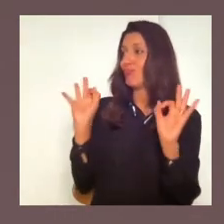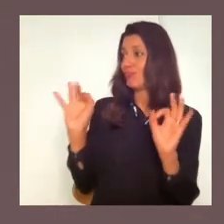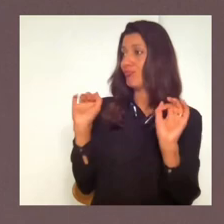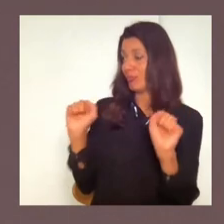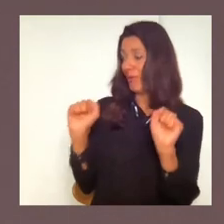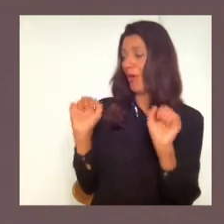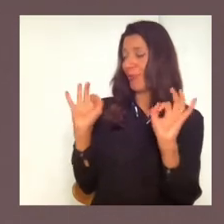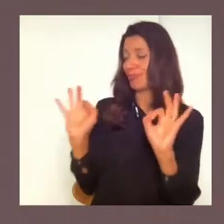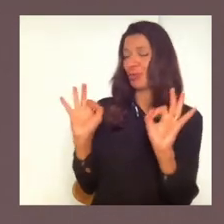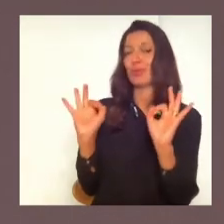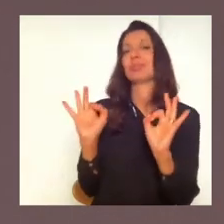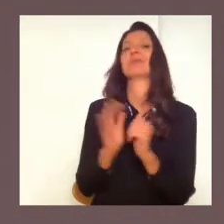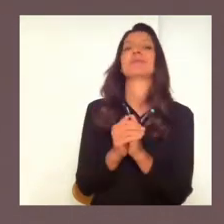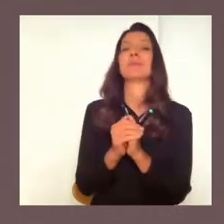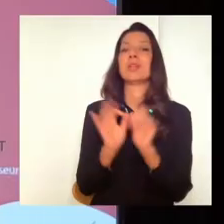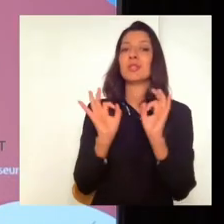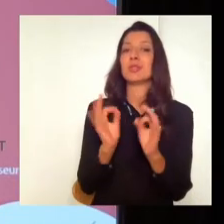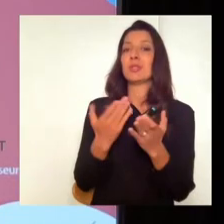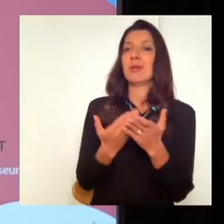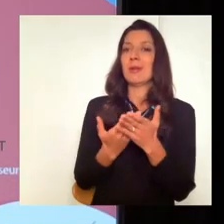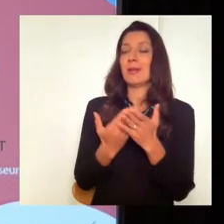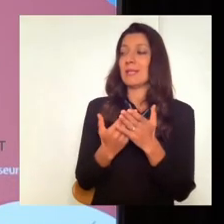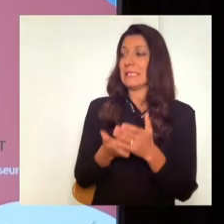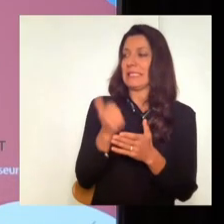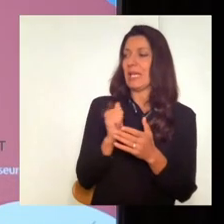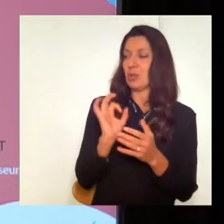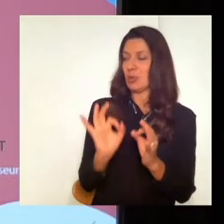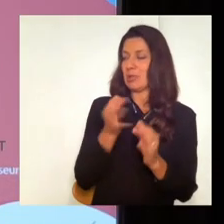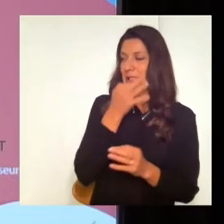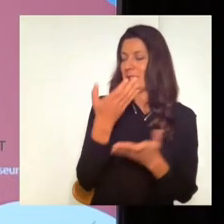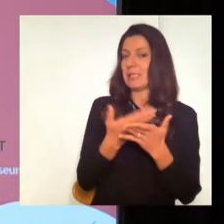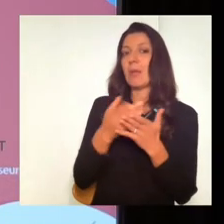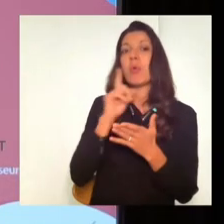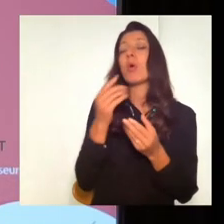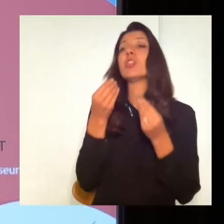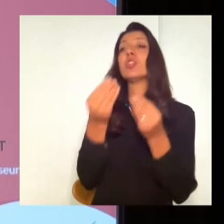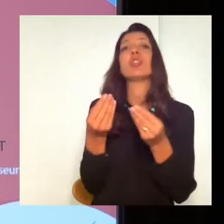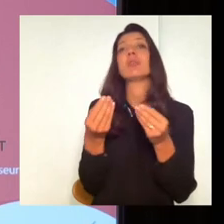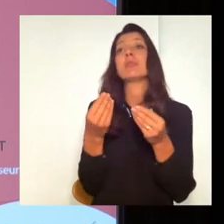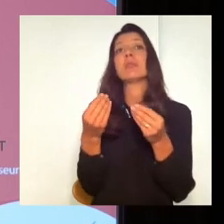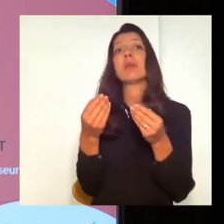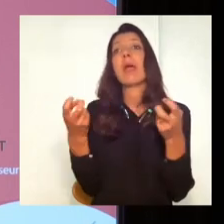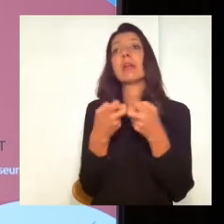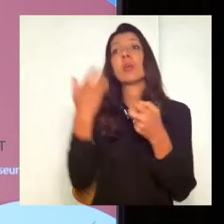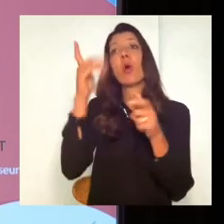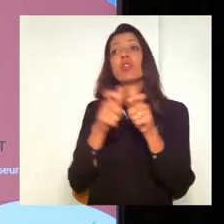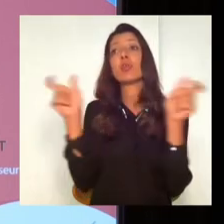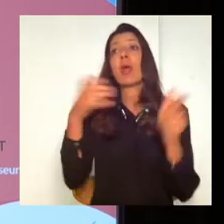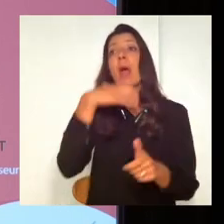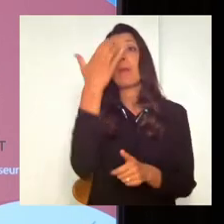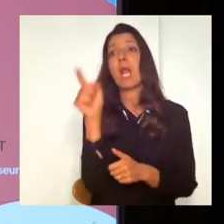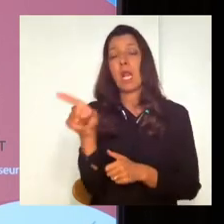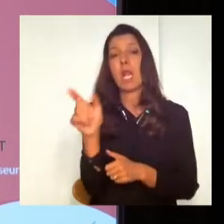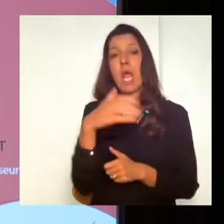sur ce sujet. J'ai eu ce discours hier, parce qu'en vrai, je prenais l'exemple d'Apple, pour ne pas les citer. Je disais